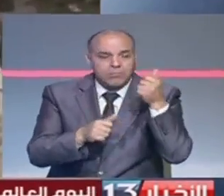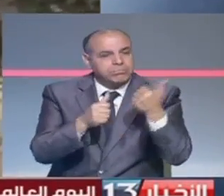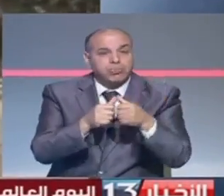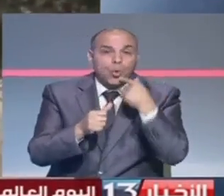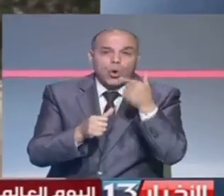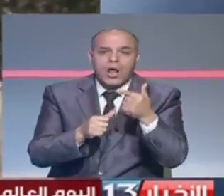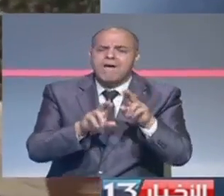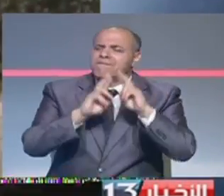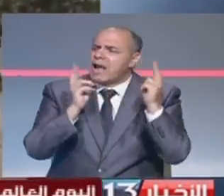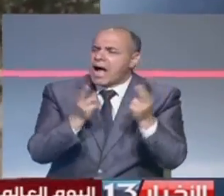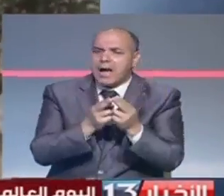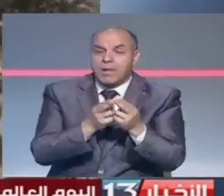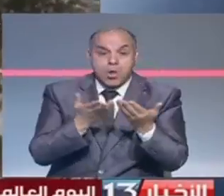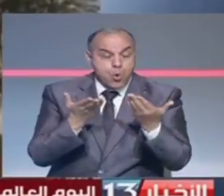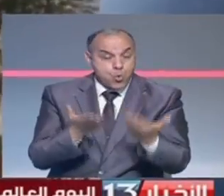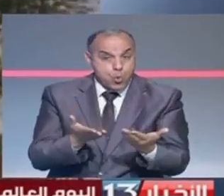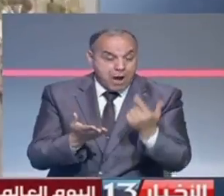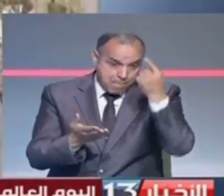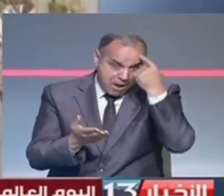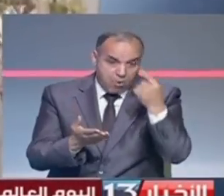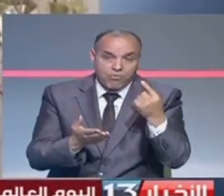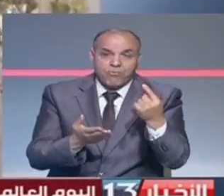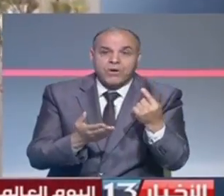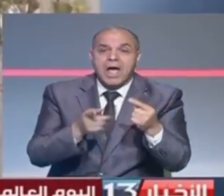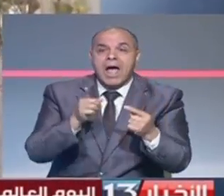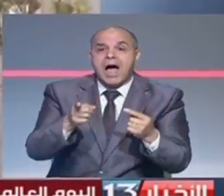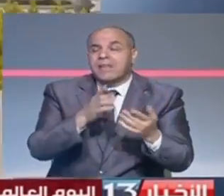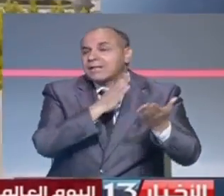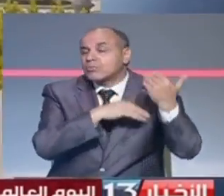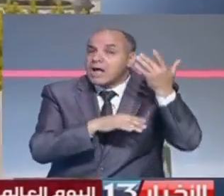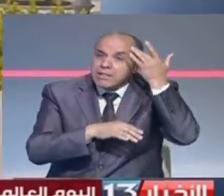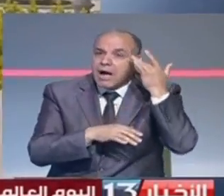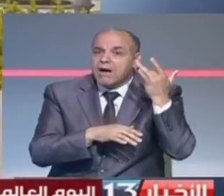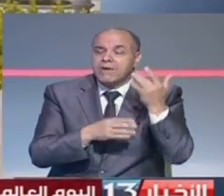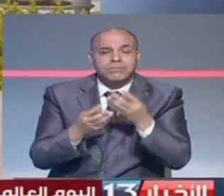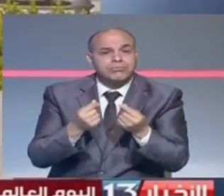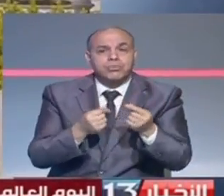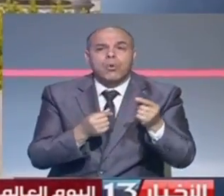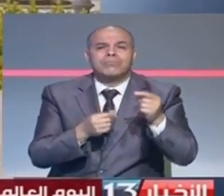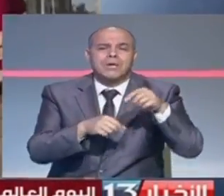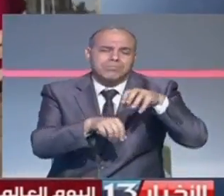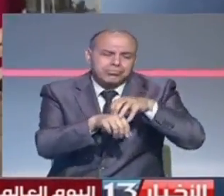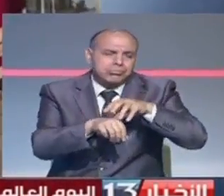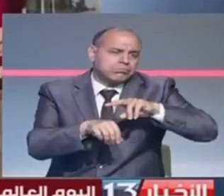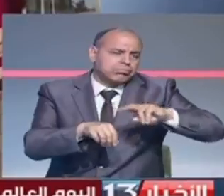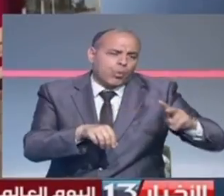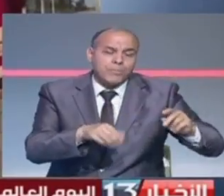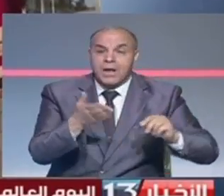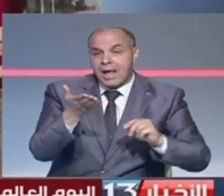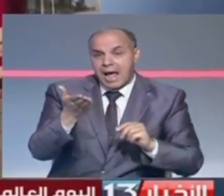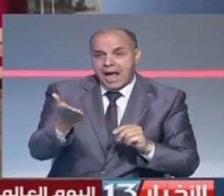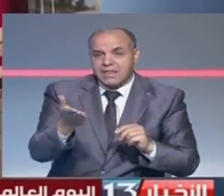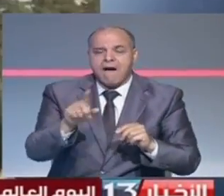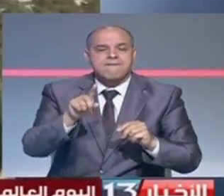مختلف دول العالم يشكل مناسبه لابراز عن التراث الثقافي المادي واللامادي وتنوعه الذي